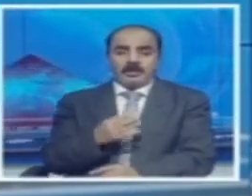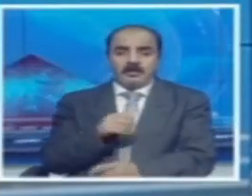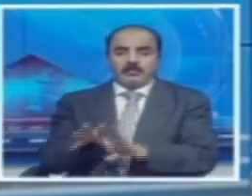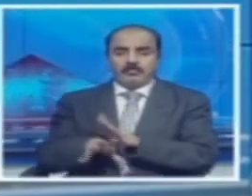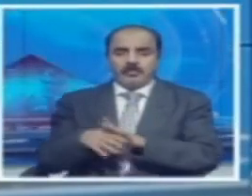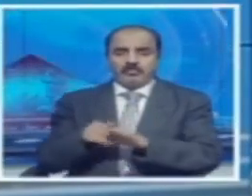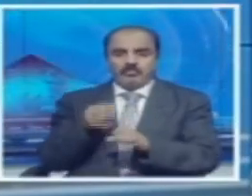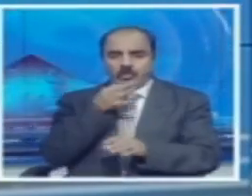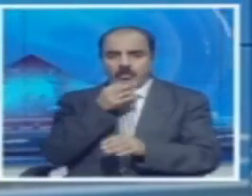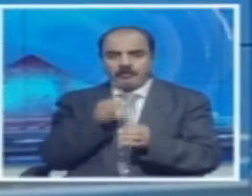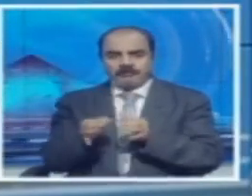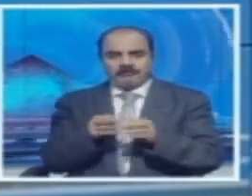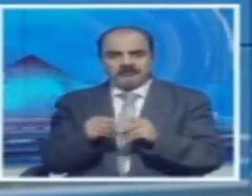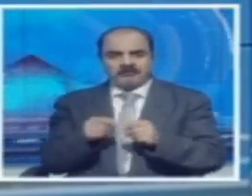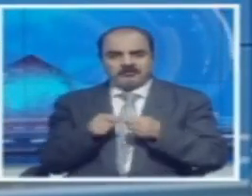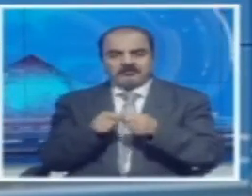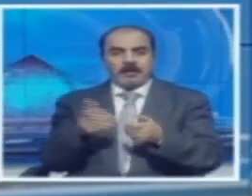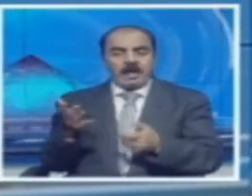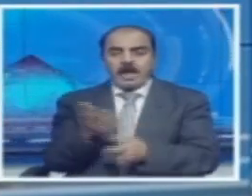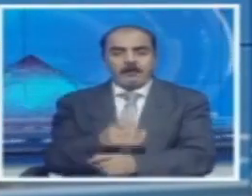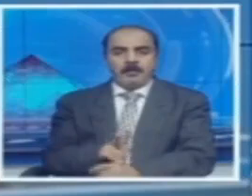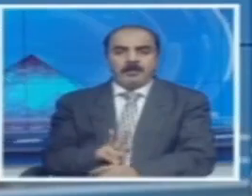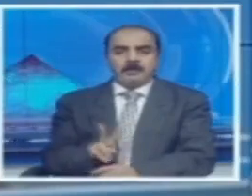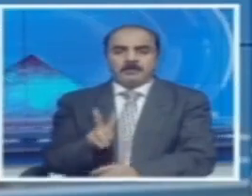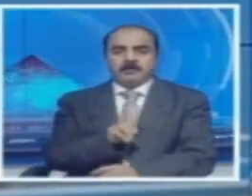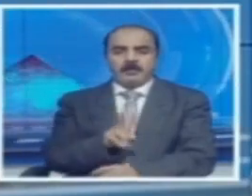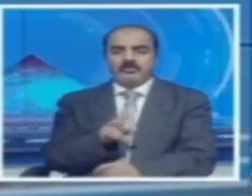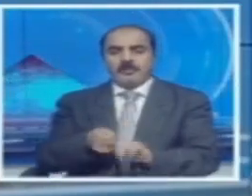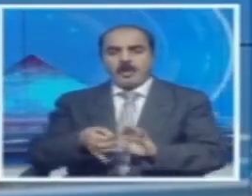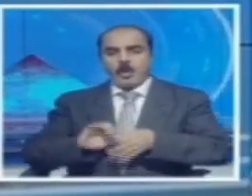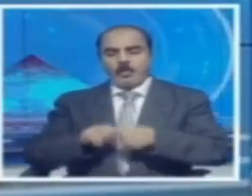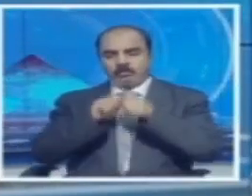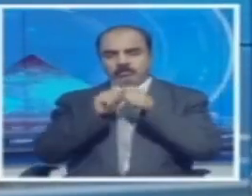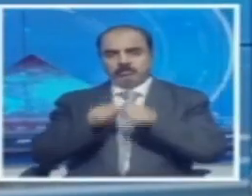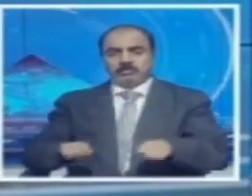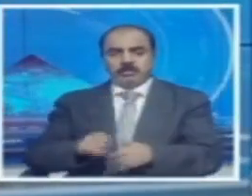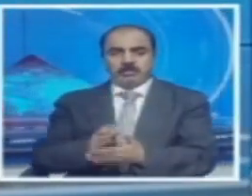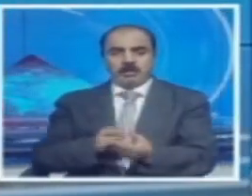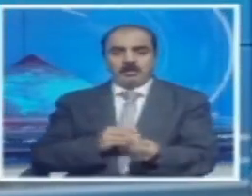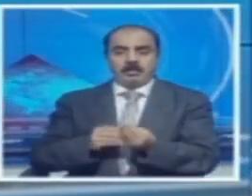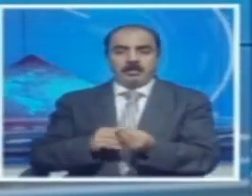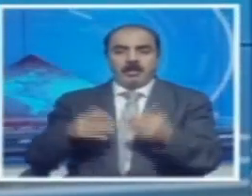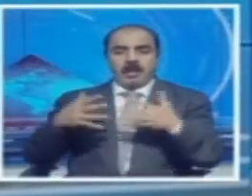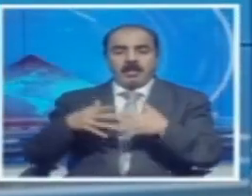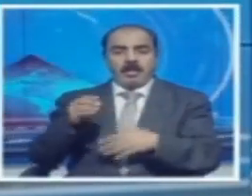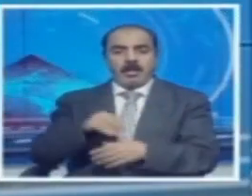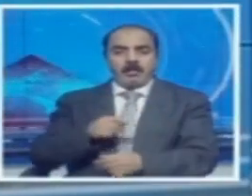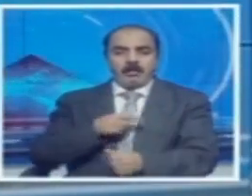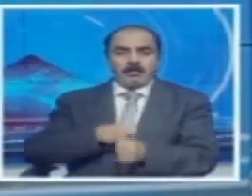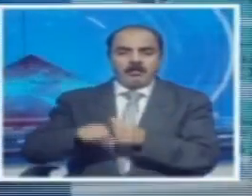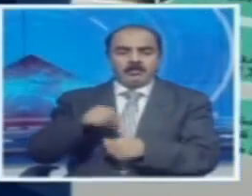2337 مشروعا صغيرا ومتناهي الصغر بإجمالي استثمارات تصل إلى 27 مليون جنيه،